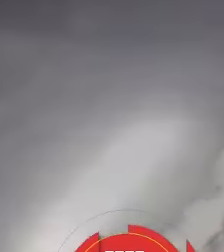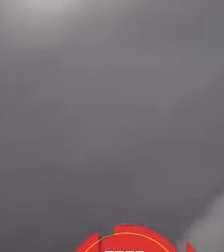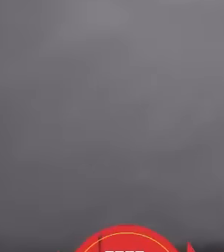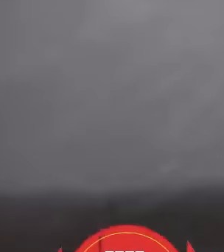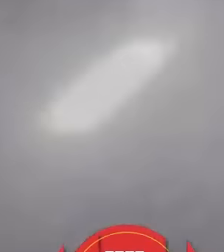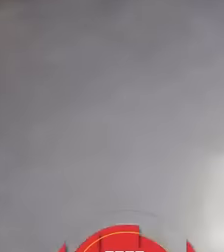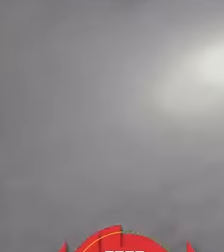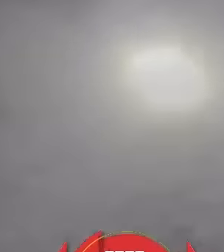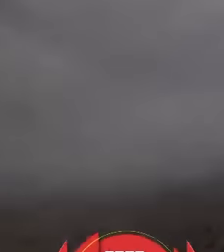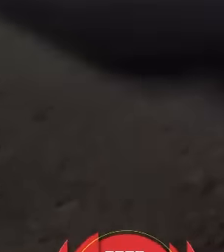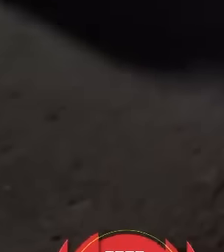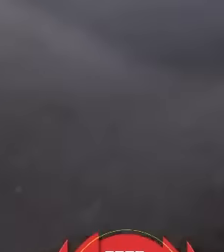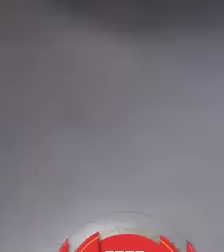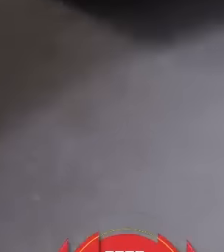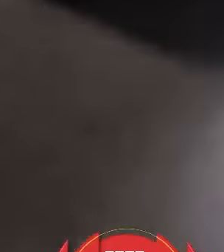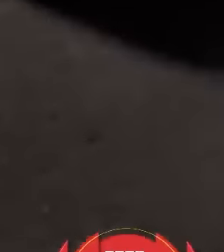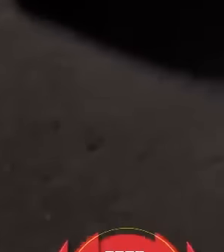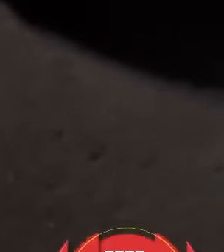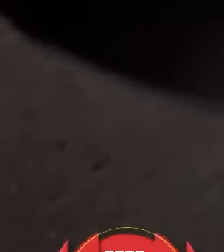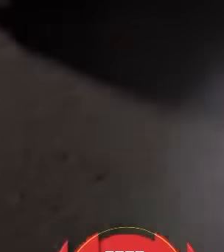ก็เจ็บไง เจ็บลูกเจ็บ